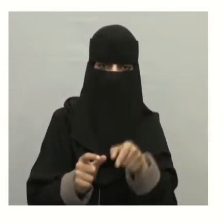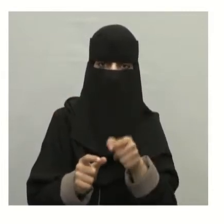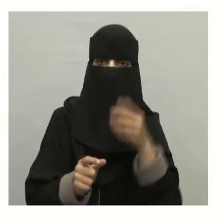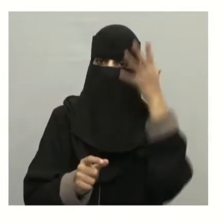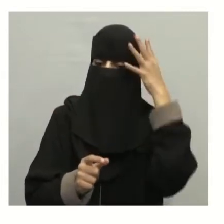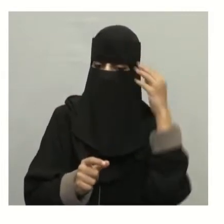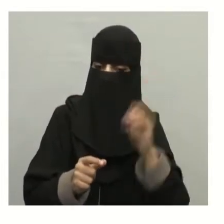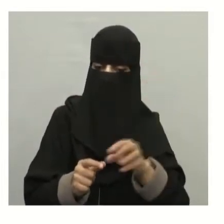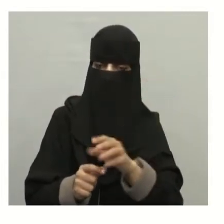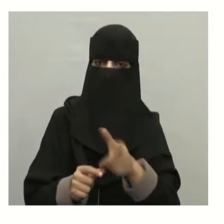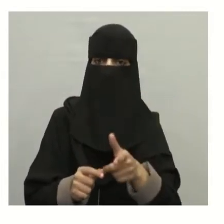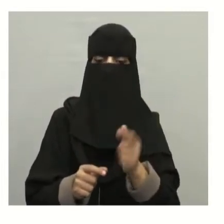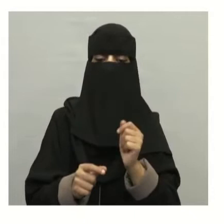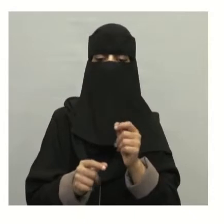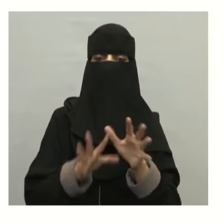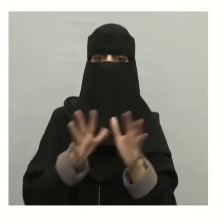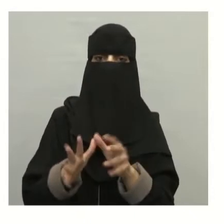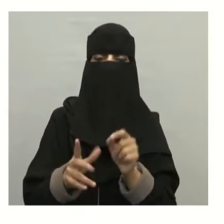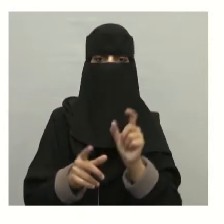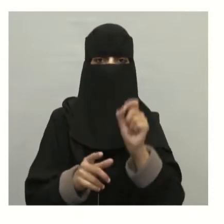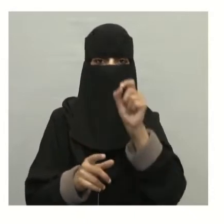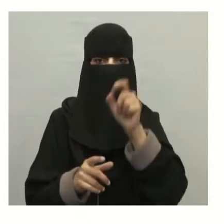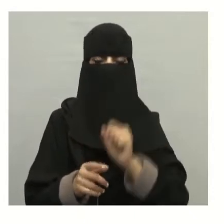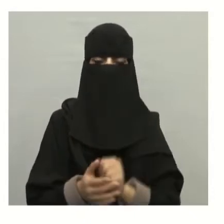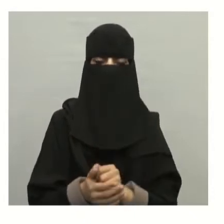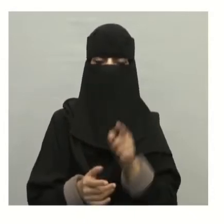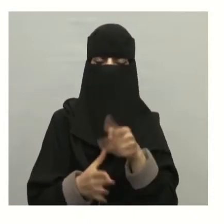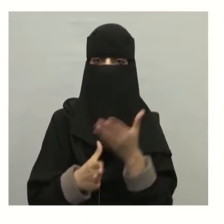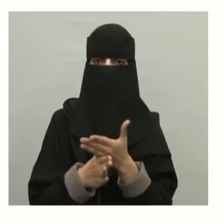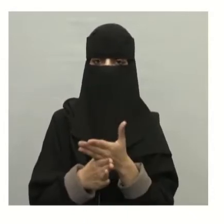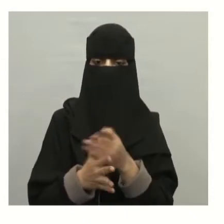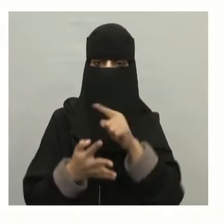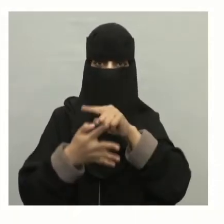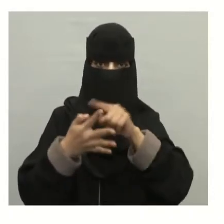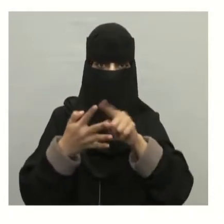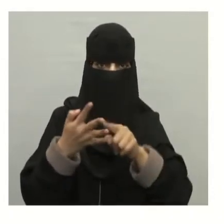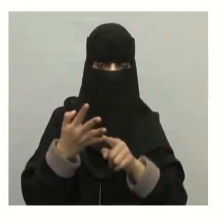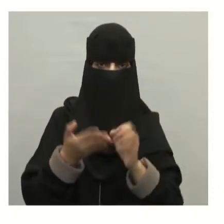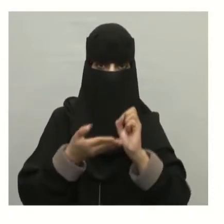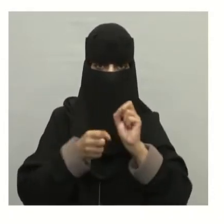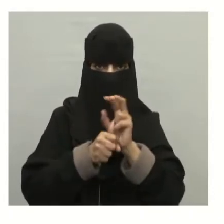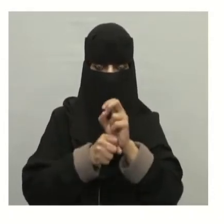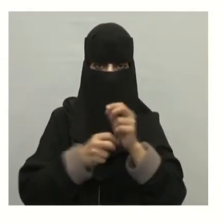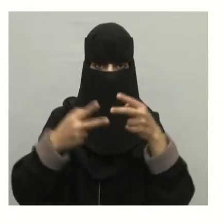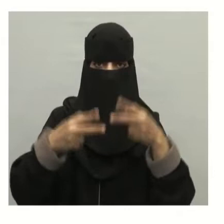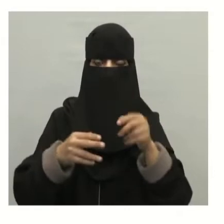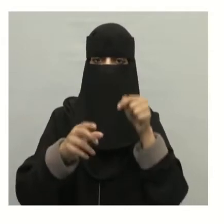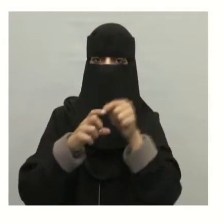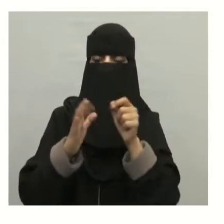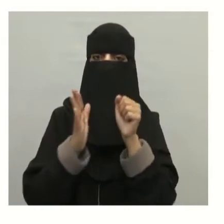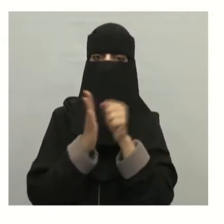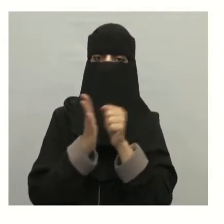أو الشعر أو تتجمع فيها الحشرات. إذن هنا من طرق الوقاية في دورات